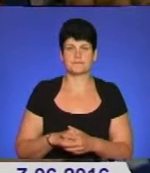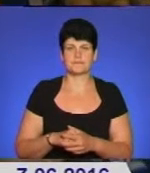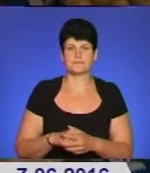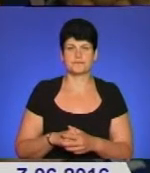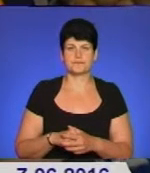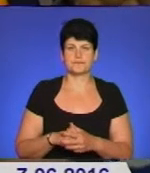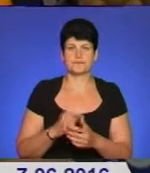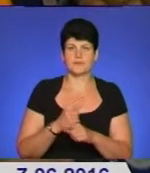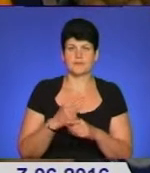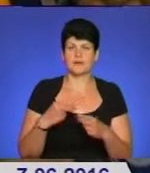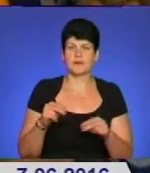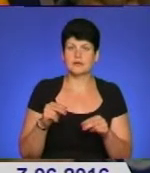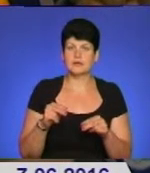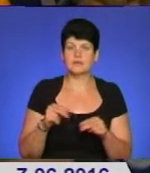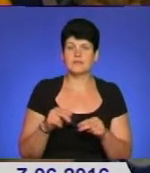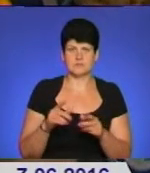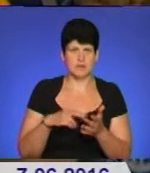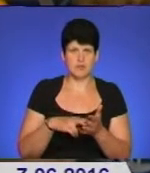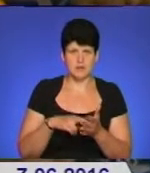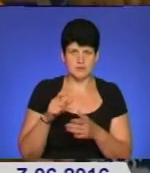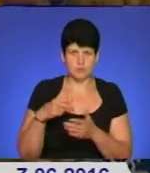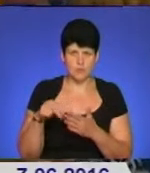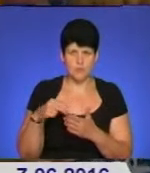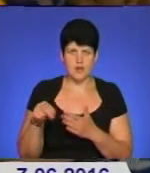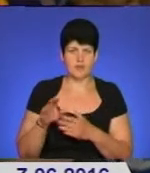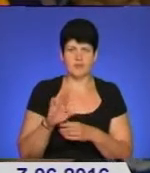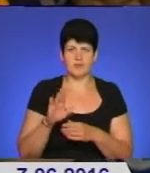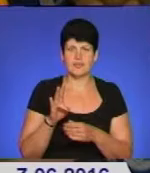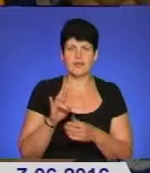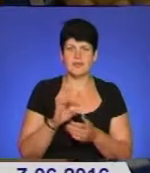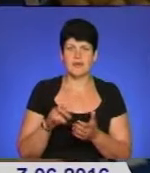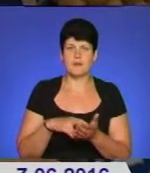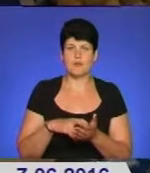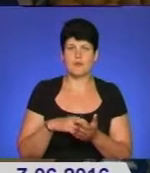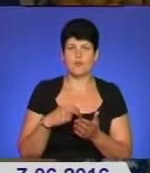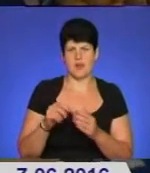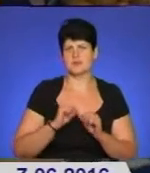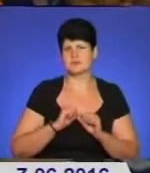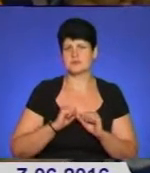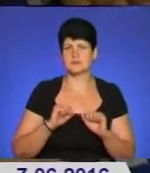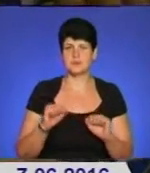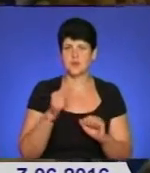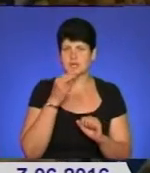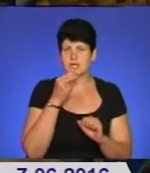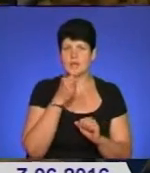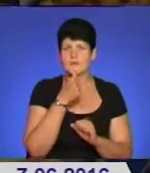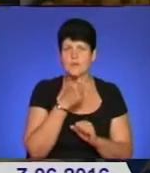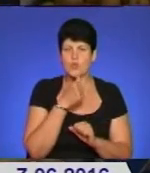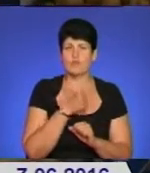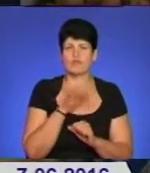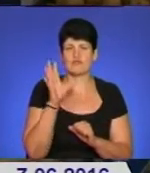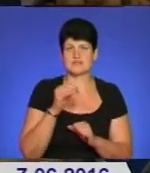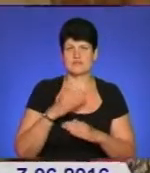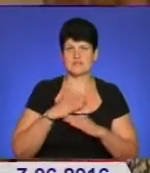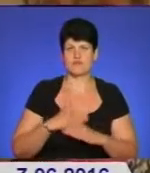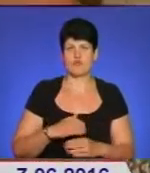Чи були такі випадки, що не підлягав продукт? Були. Були випадки з бурячком і кабачком, які знімали з ринку, які